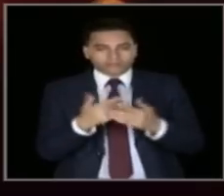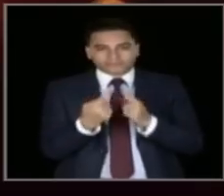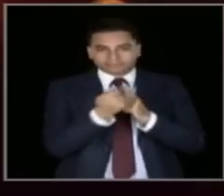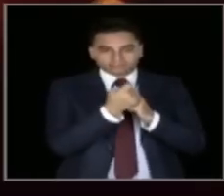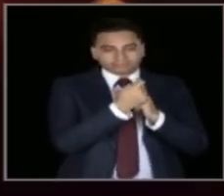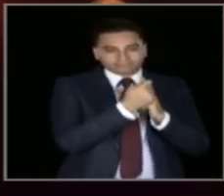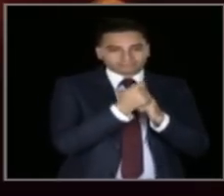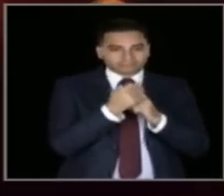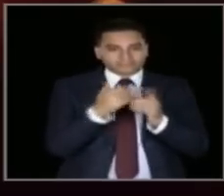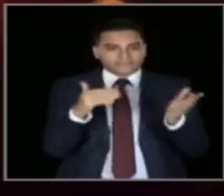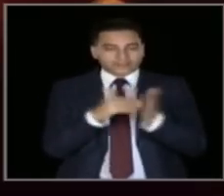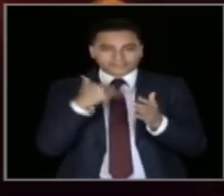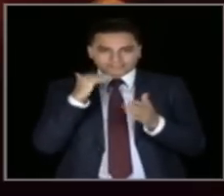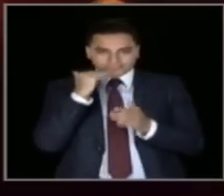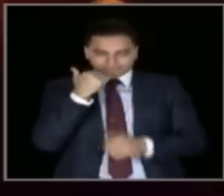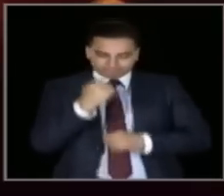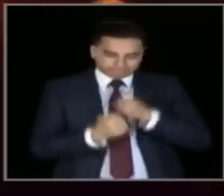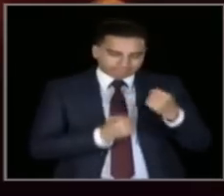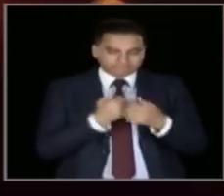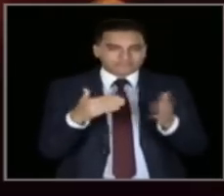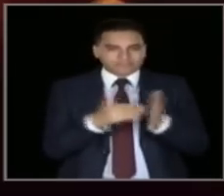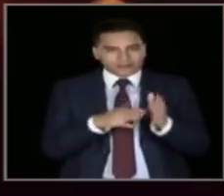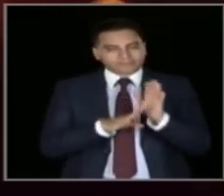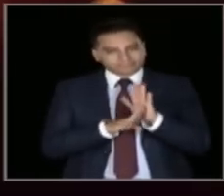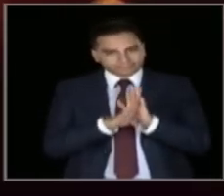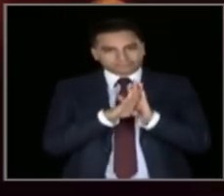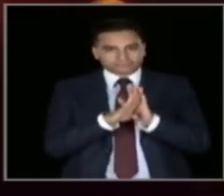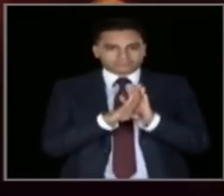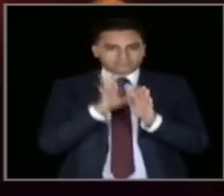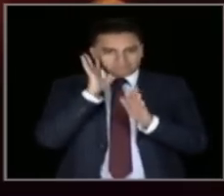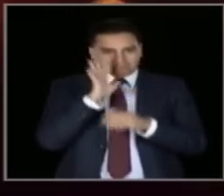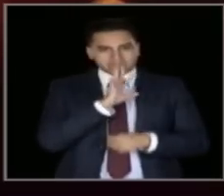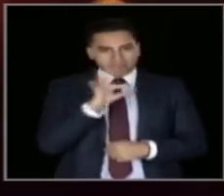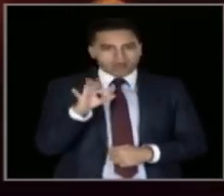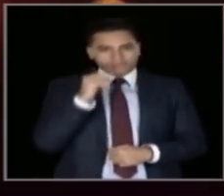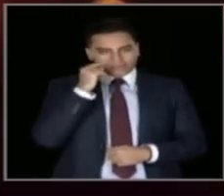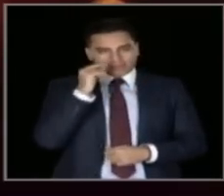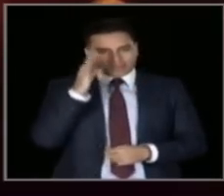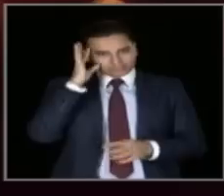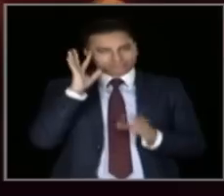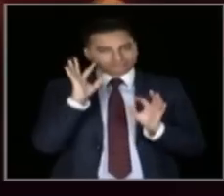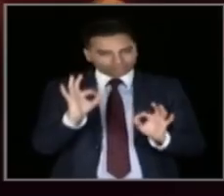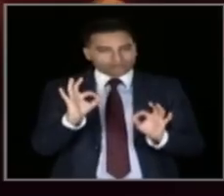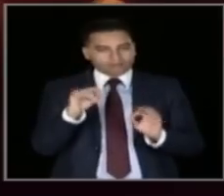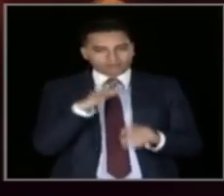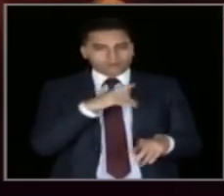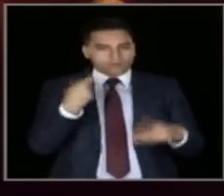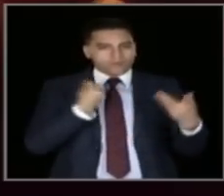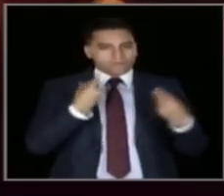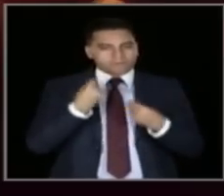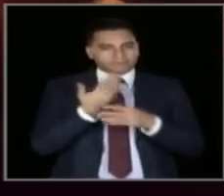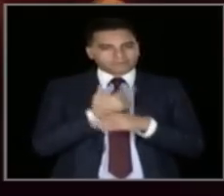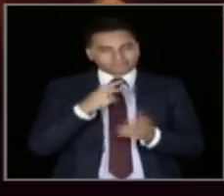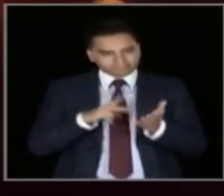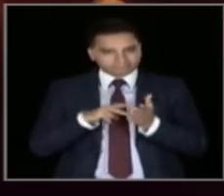يعني اثبتت نفسي في المجال، وبقيت من الناس اللي يعني منتجه والشاطره في المجال الحمد لله.